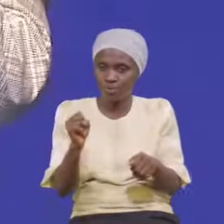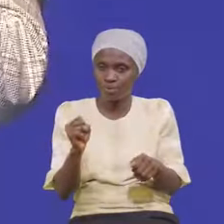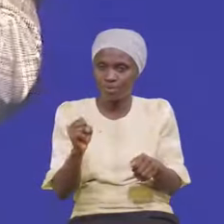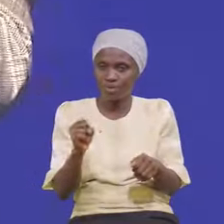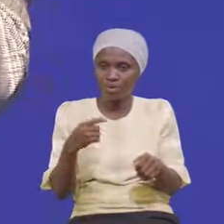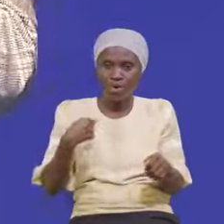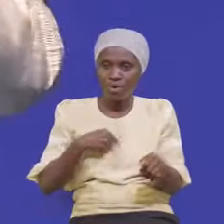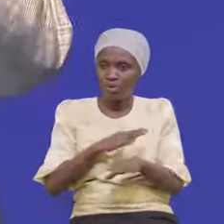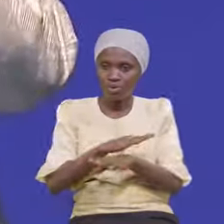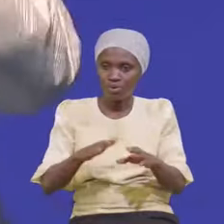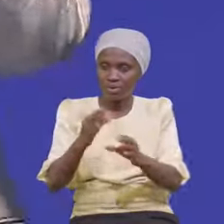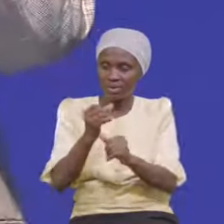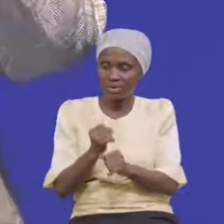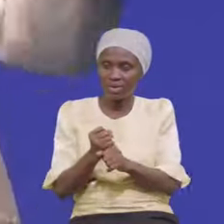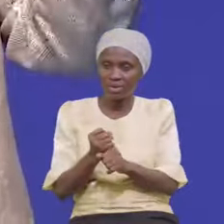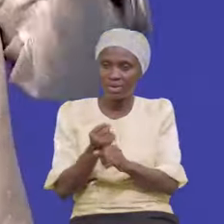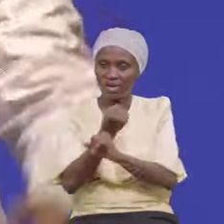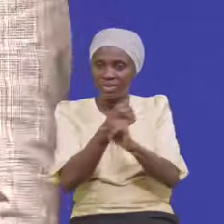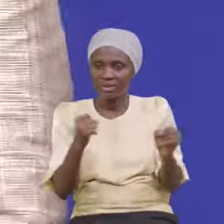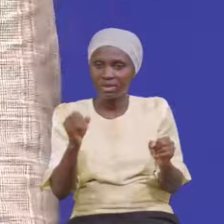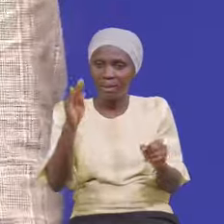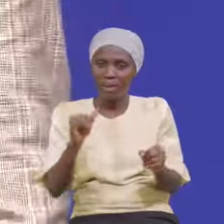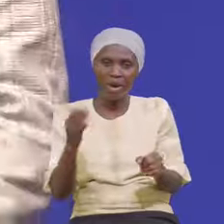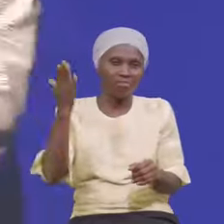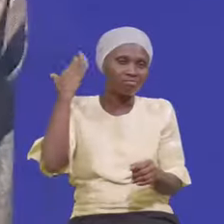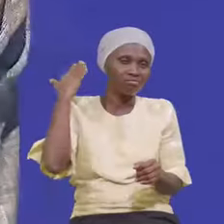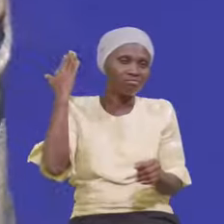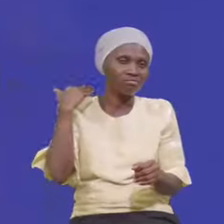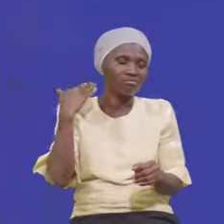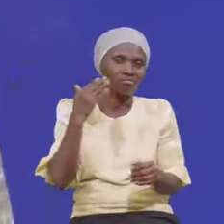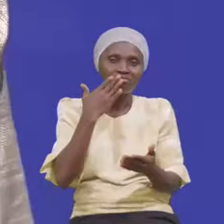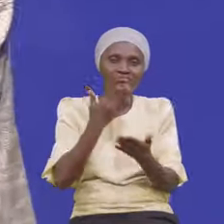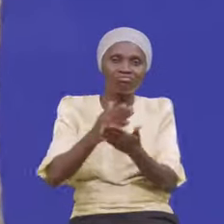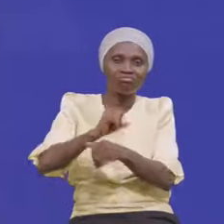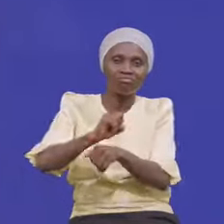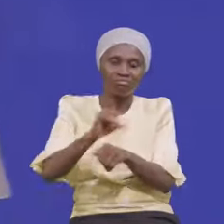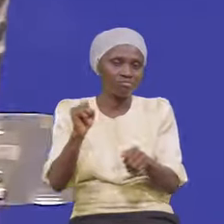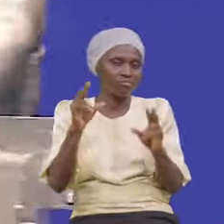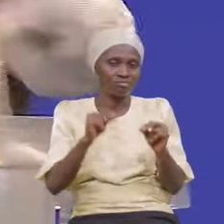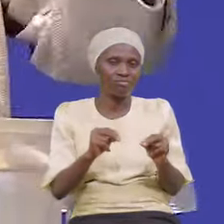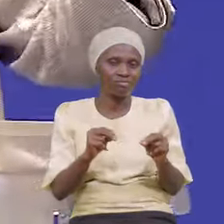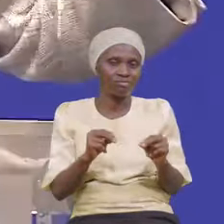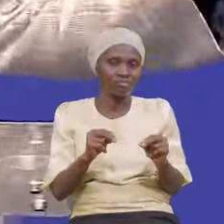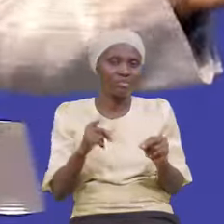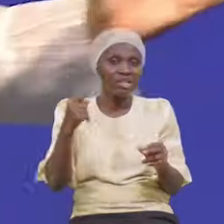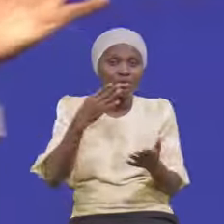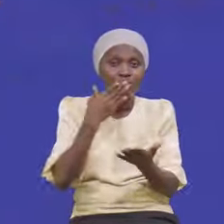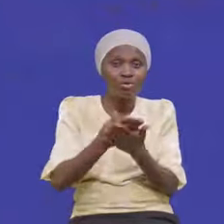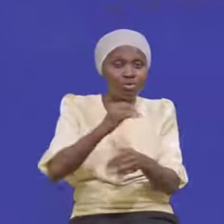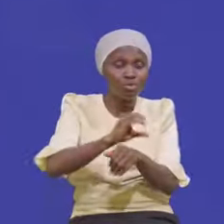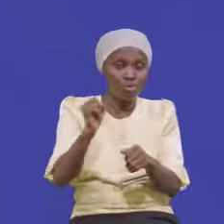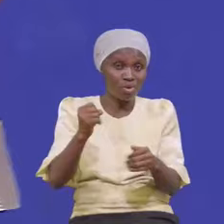get salvation by previous good works. మనము గత కాలపు మంచి పనుల వలన రక్షణని పొందుకోలేం. The good work